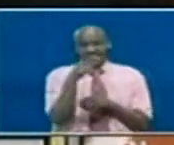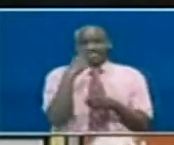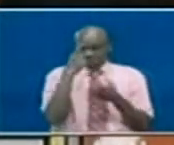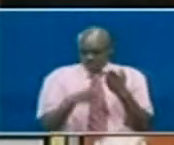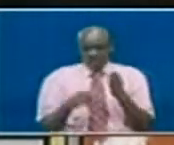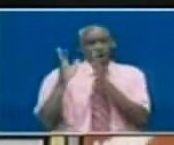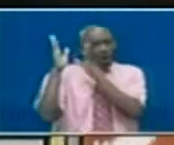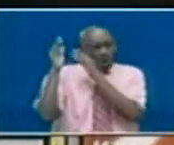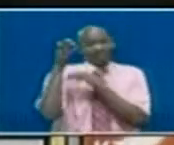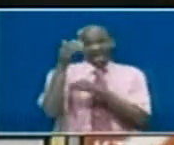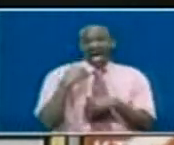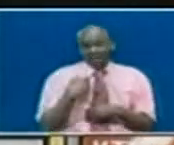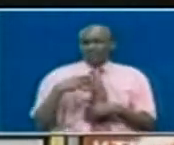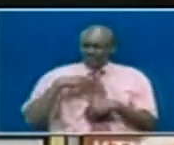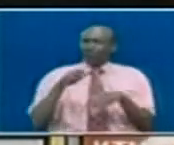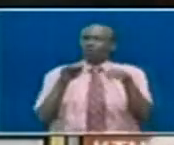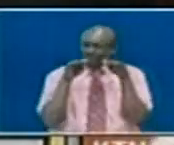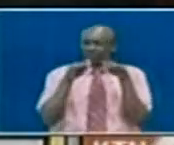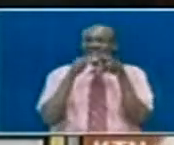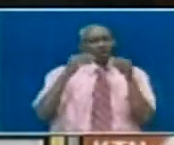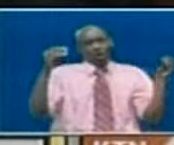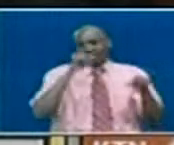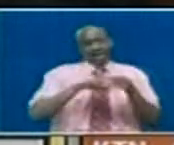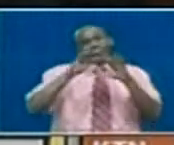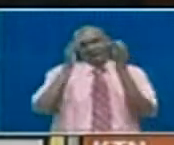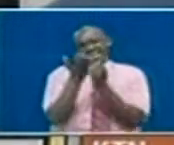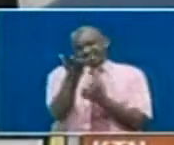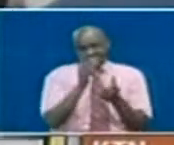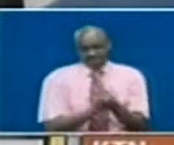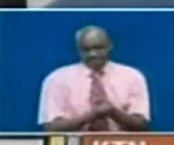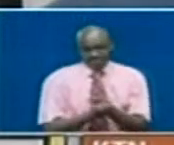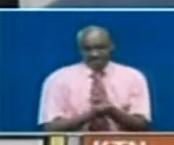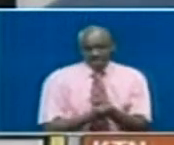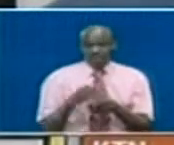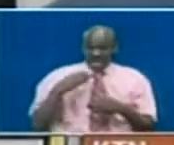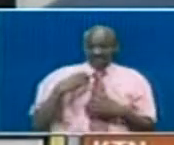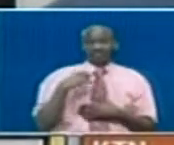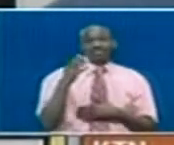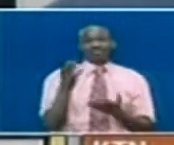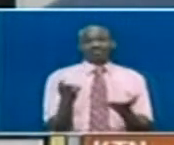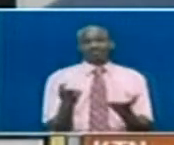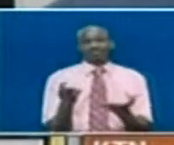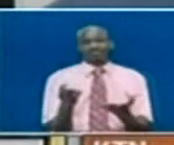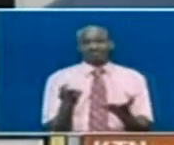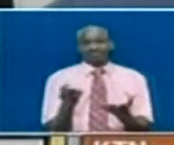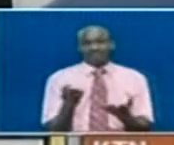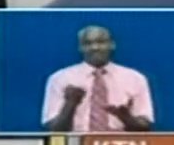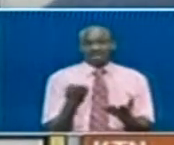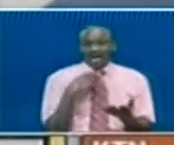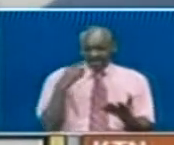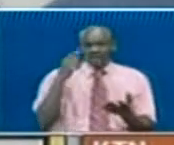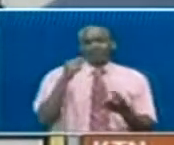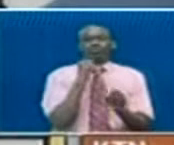umetoa matumaini ambayo yamengojewa kwa muda mrefu na ulimwengu mzima. Smart and scale up